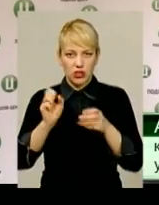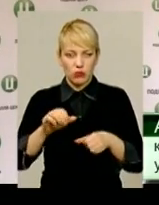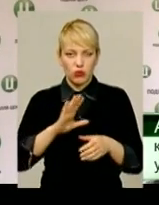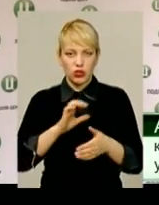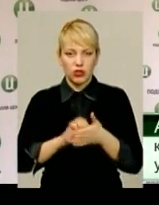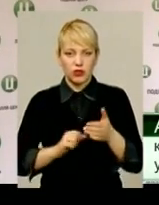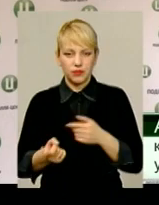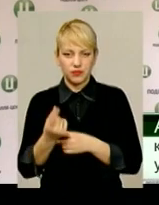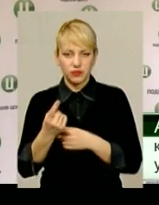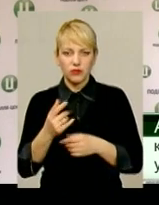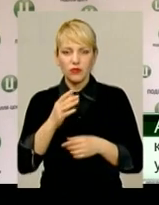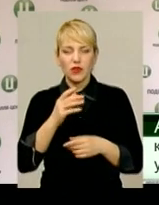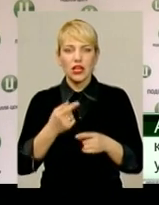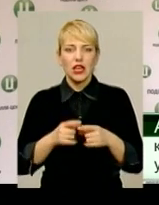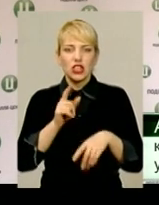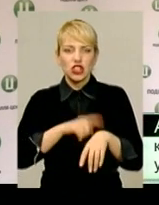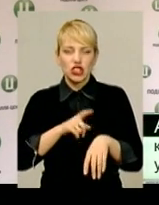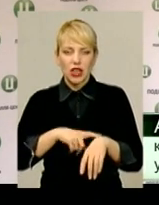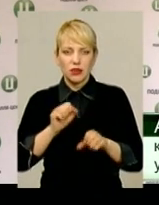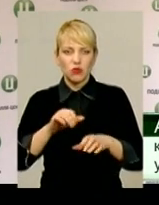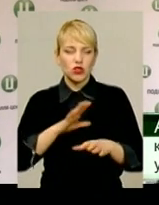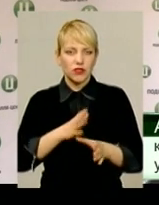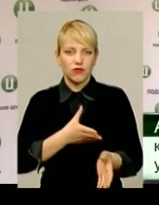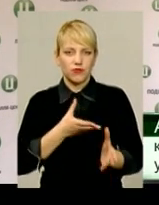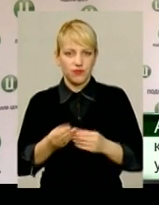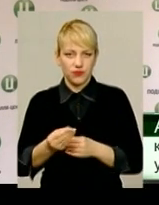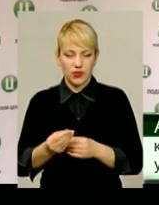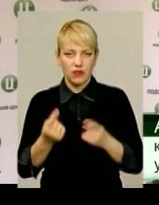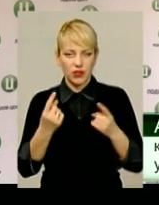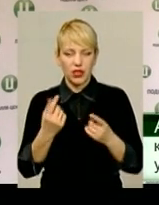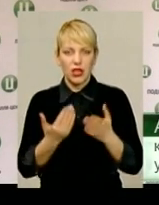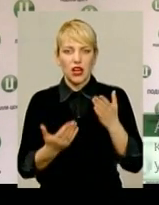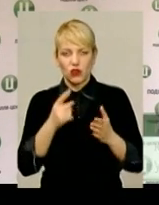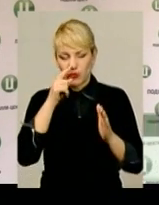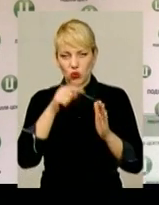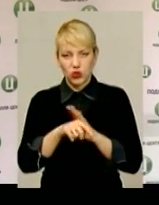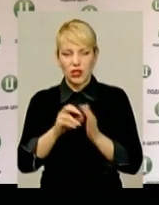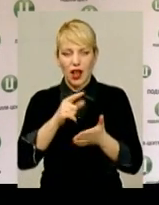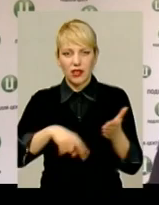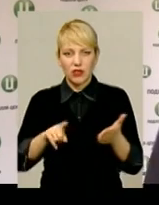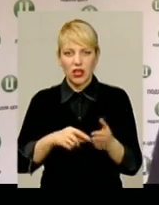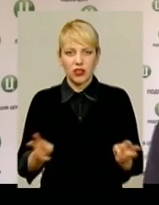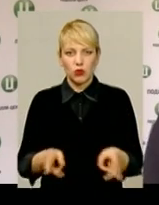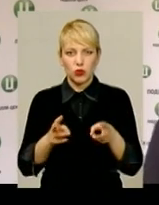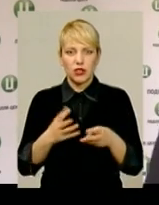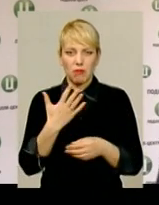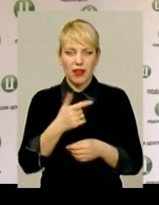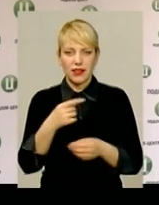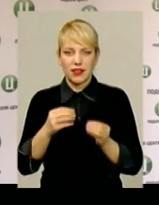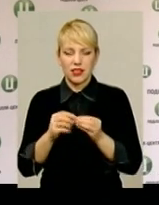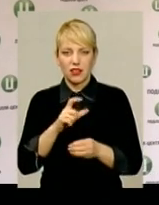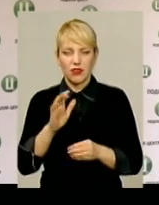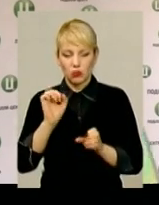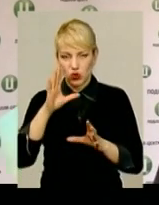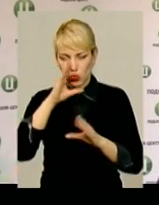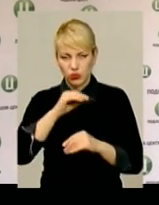час грає дуже велику роль. Тому що якщо втрутитись в ліквідацію цієї пожежі на перших 5-10 хвилин, можна успішно її ліквідувати.